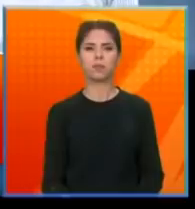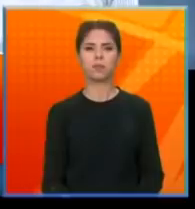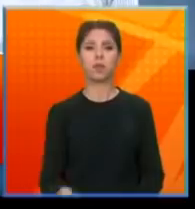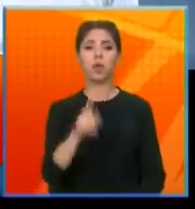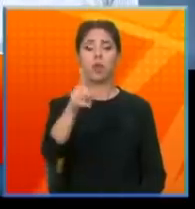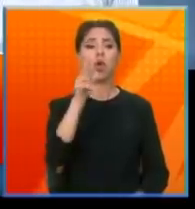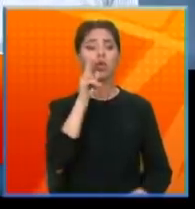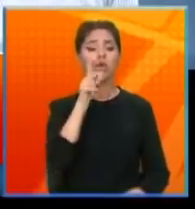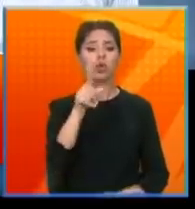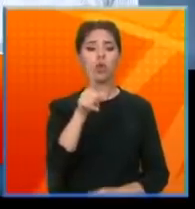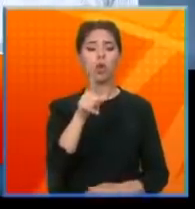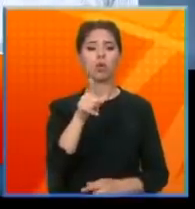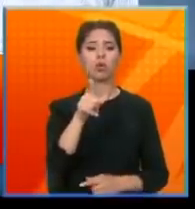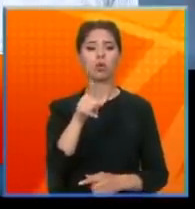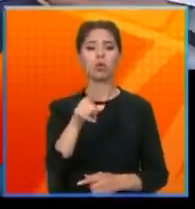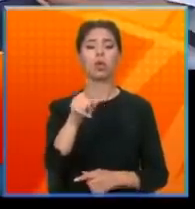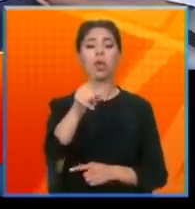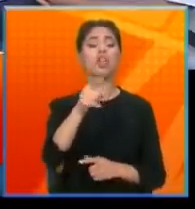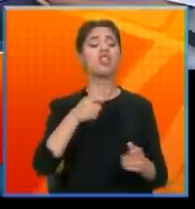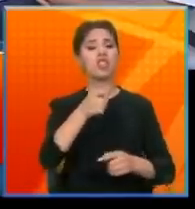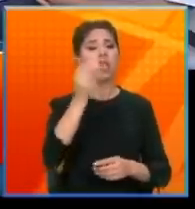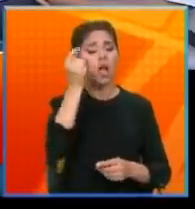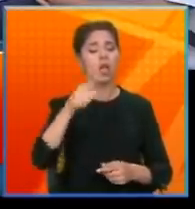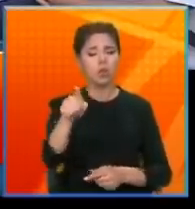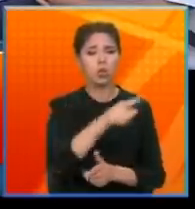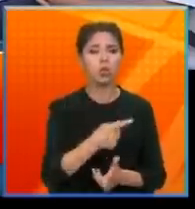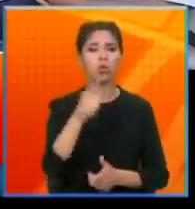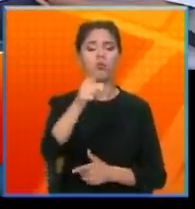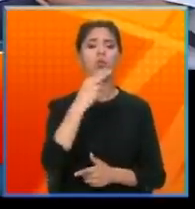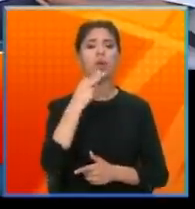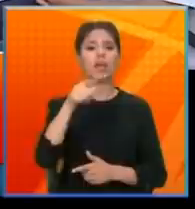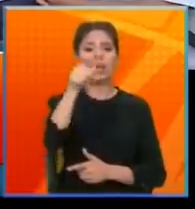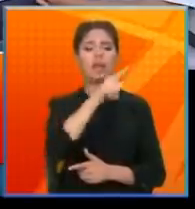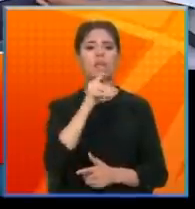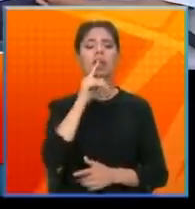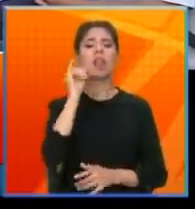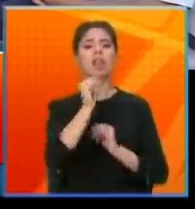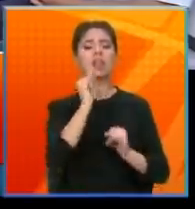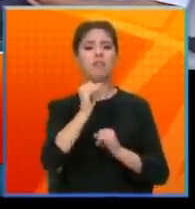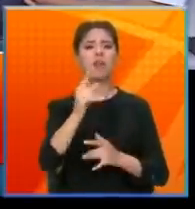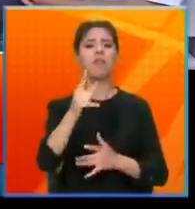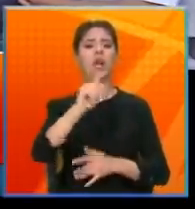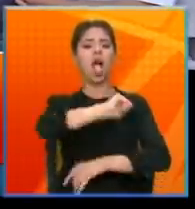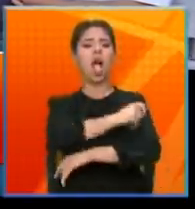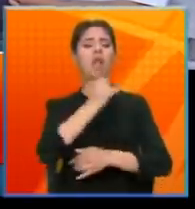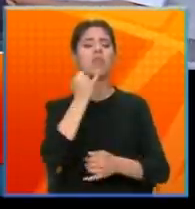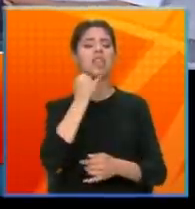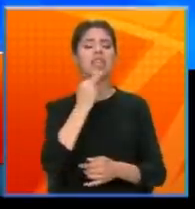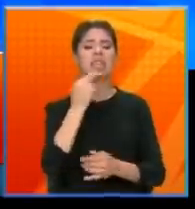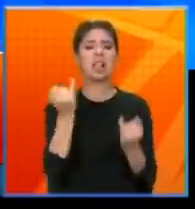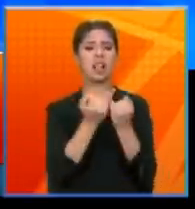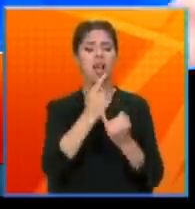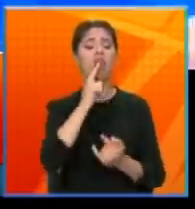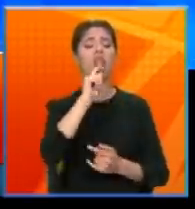Siz bu son çayı unuttunuz. Oradaki cinayetleri unuttunuz. Bu kadınlara bilmem ne denildiğini, Almanya'daki kız kardeşleri yüzünden